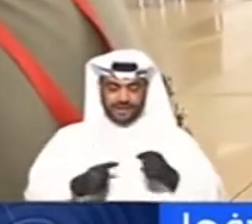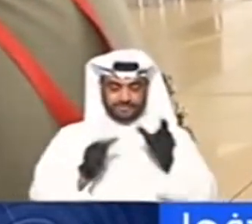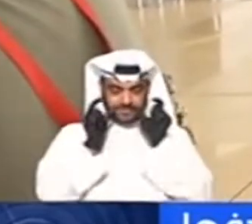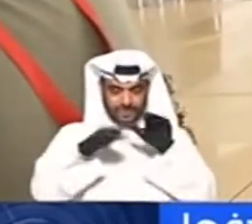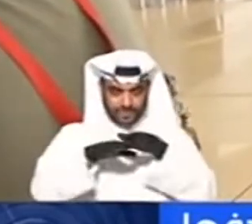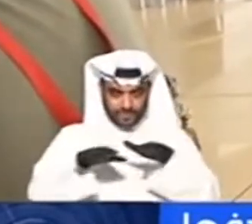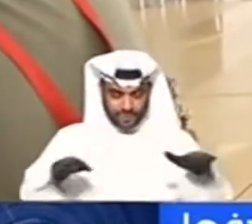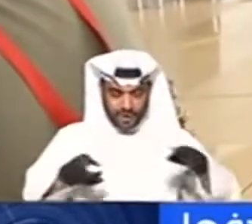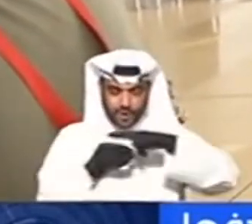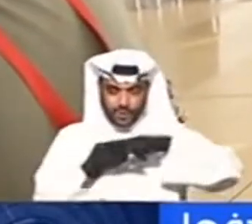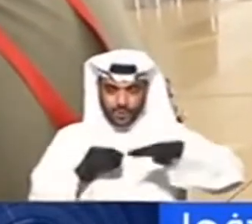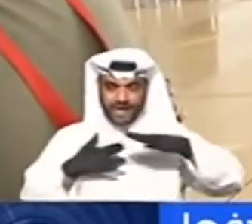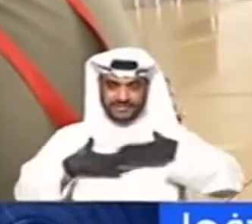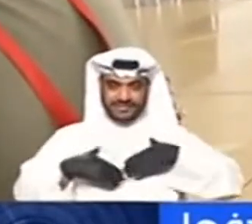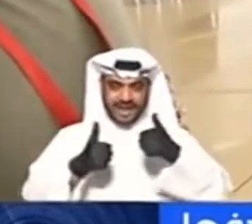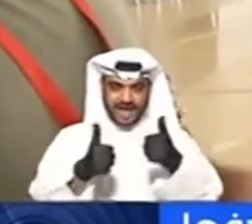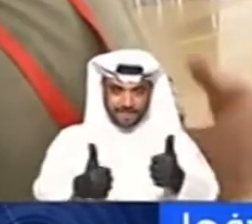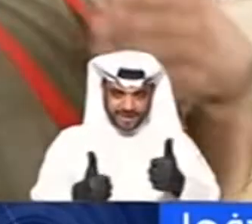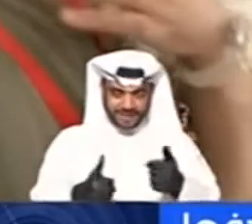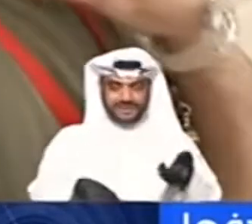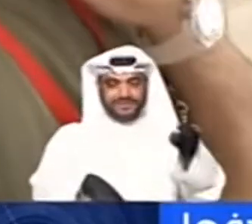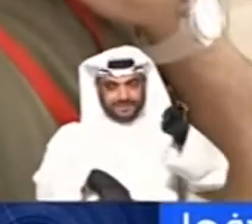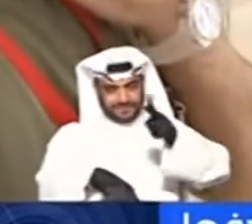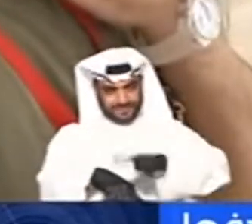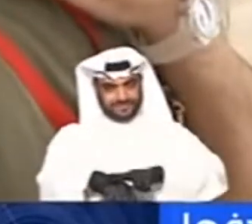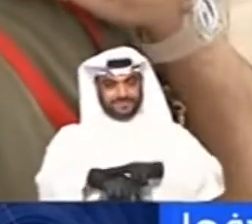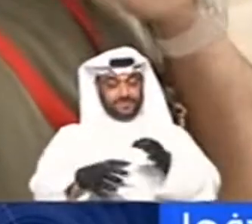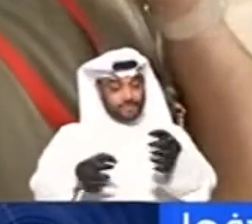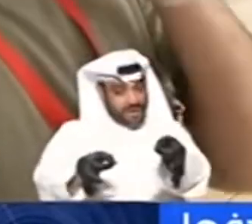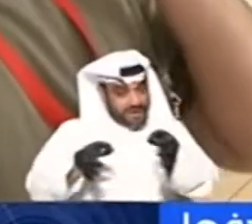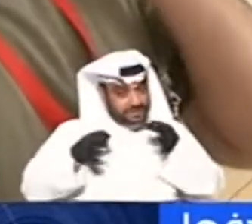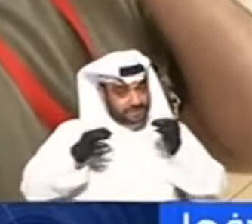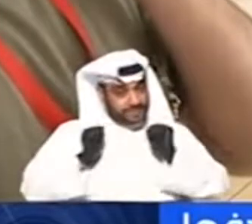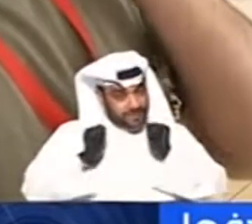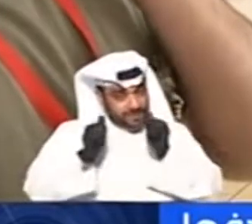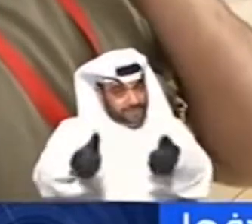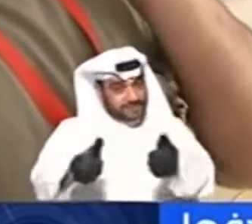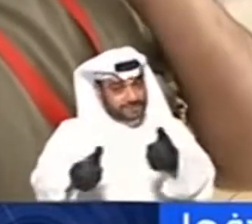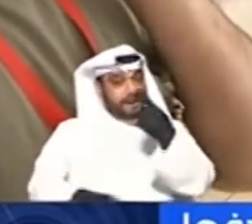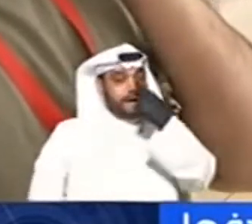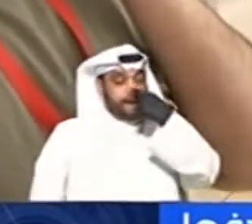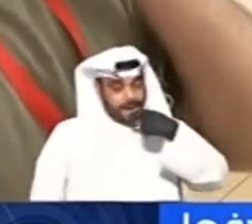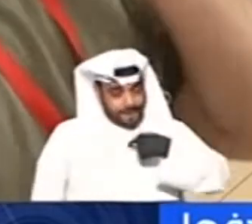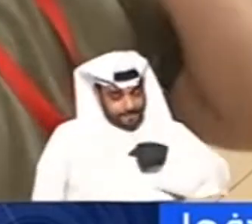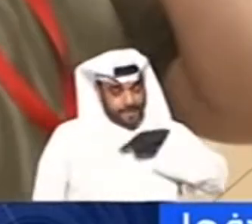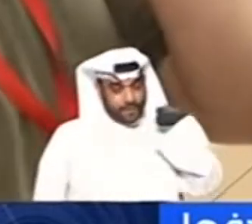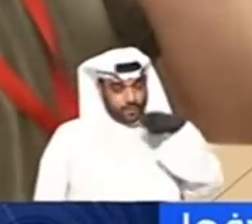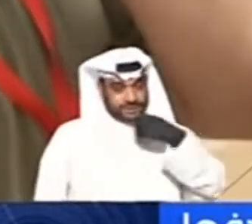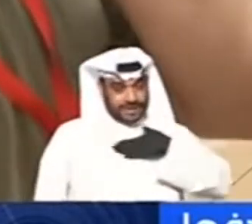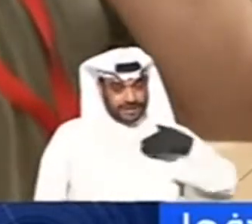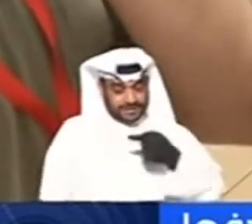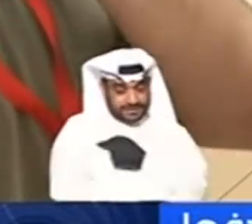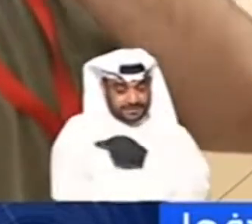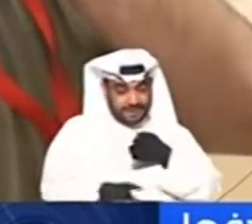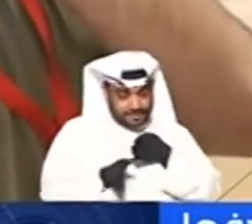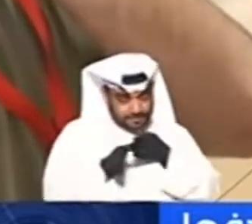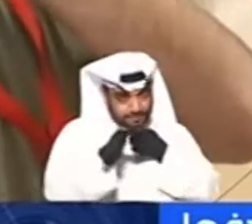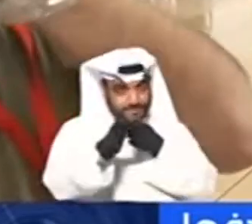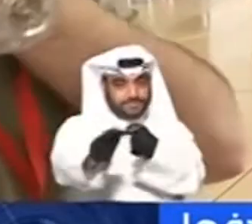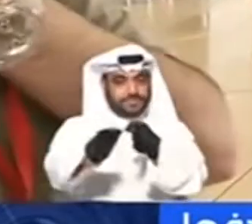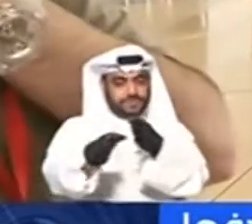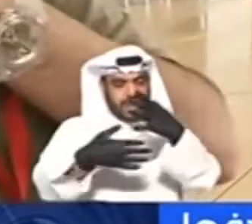وبكل سلامة إن شاء الله، وكذلك الالتزام بتعليمات السلطات الصحية حفظا